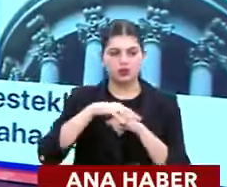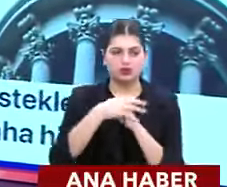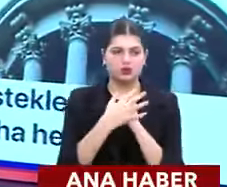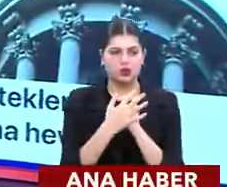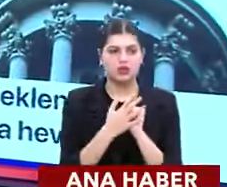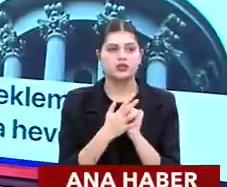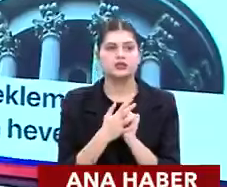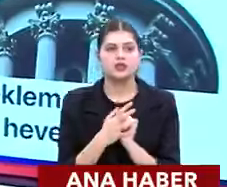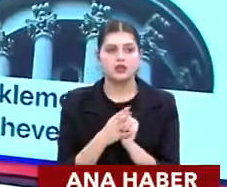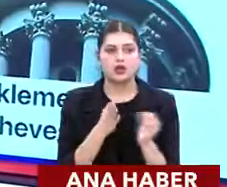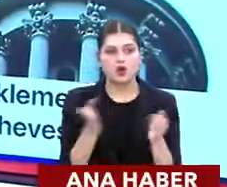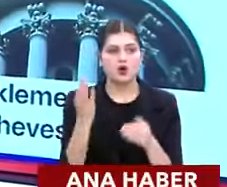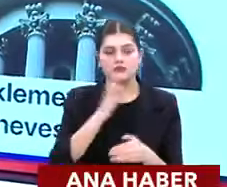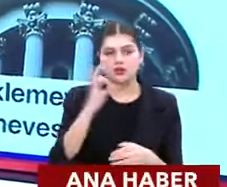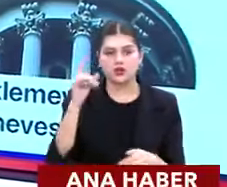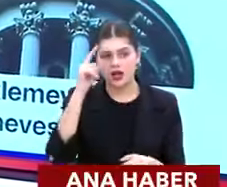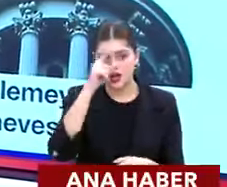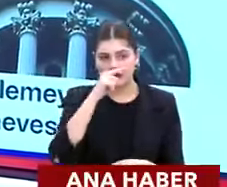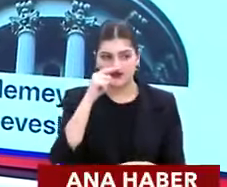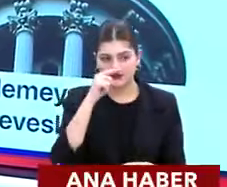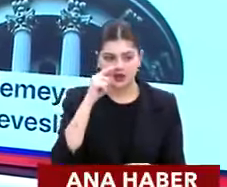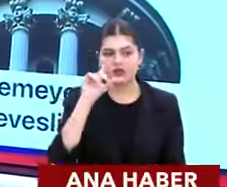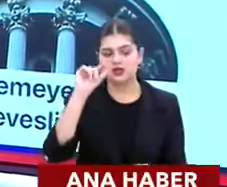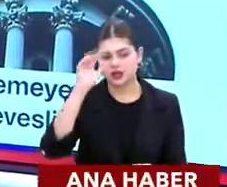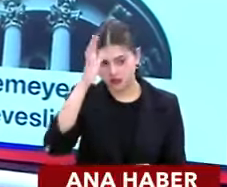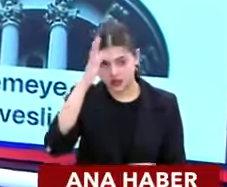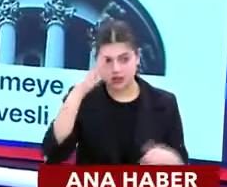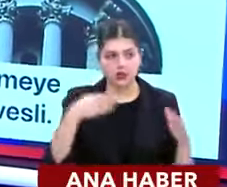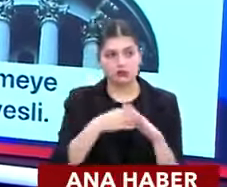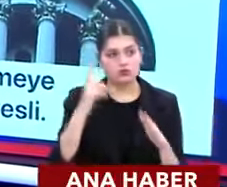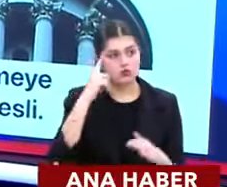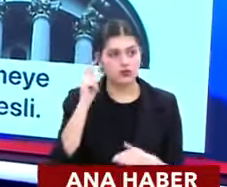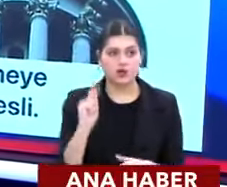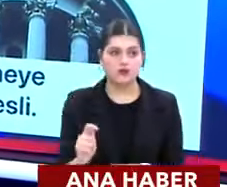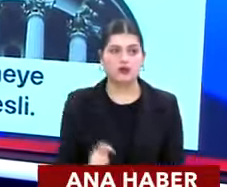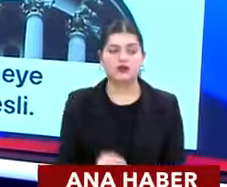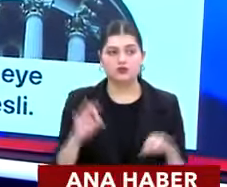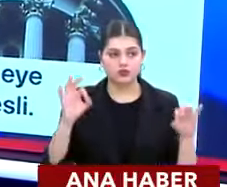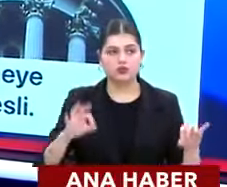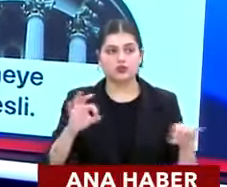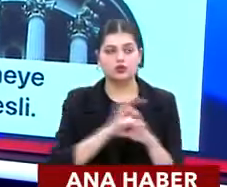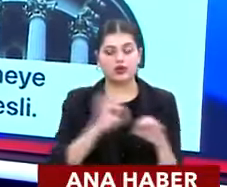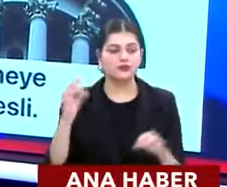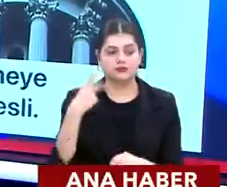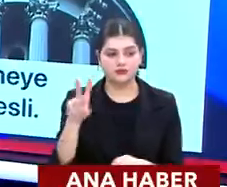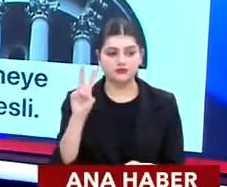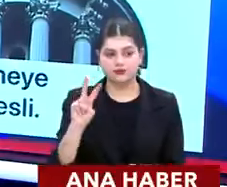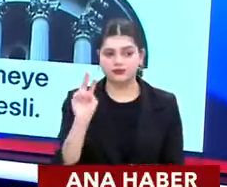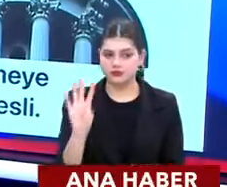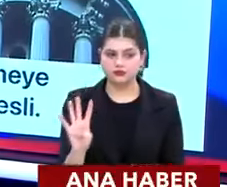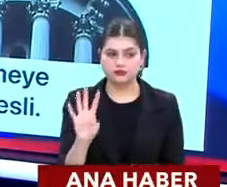Emperyalist hedefe yönelmeye bilil birdi belki Afganistan Irak'a daha girmek için düşünürdü öyle söyleyeyim Bugün Efendim